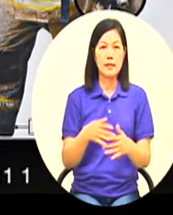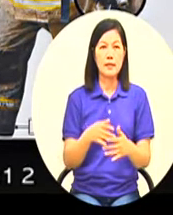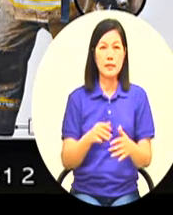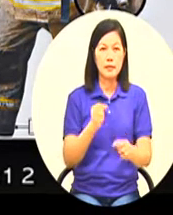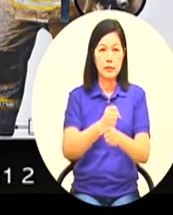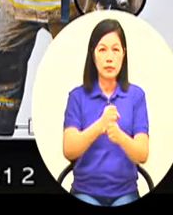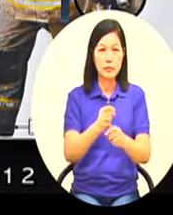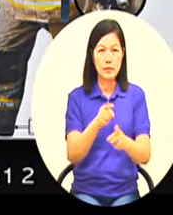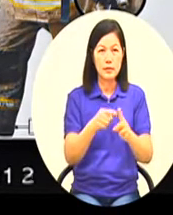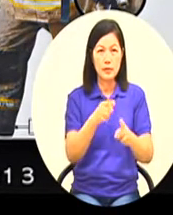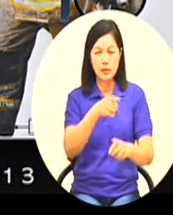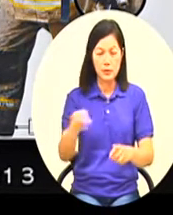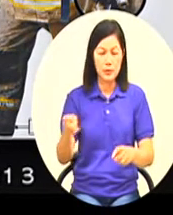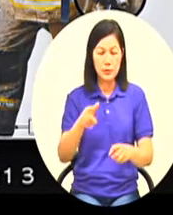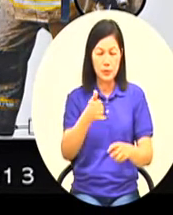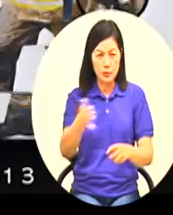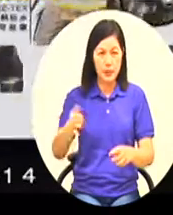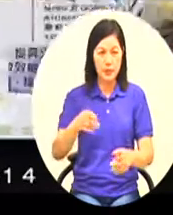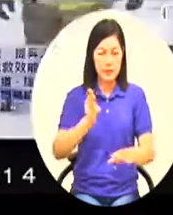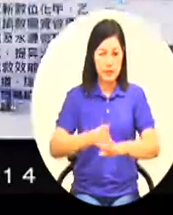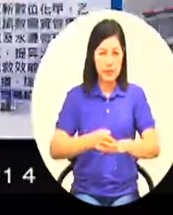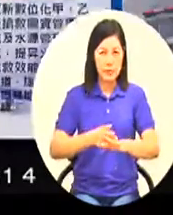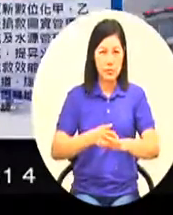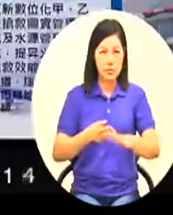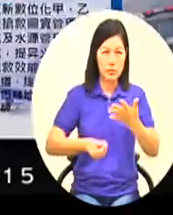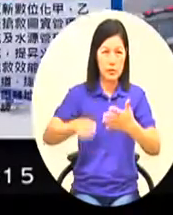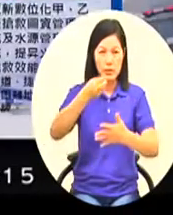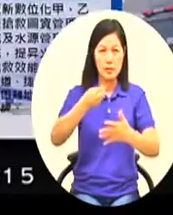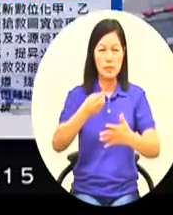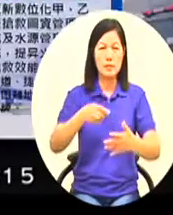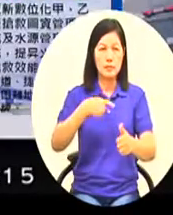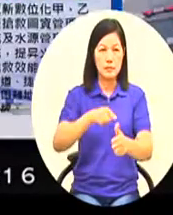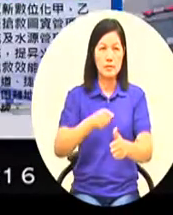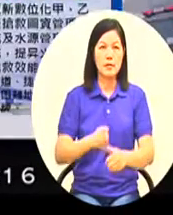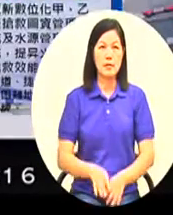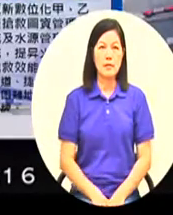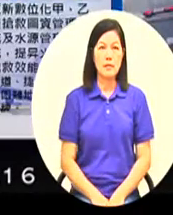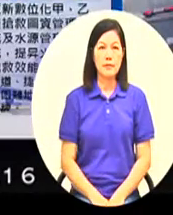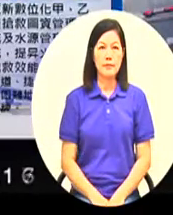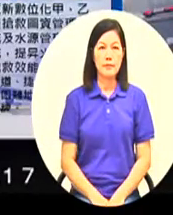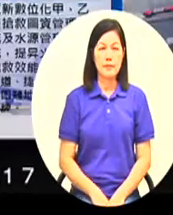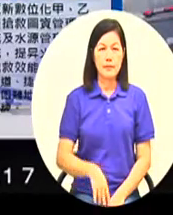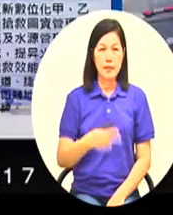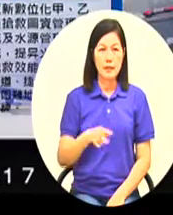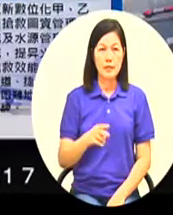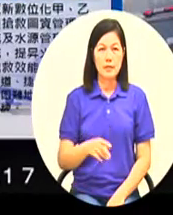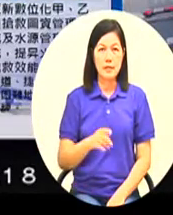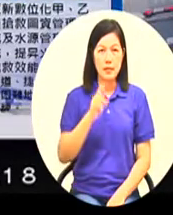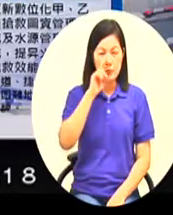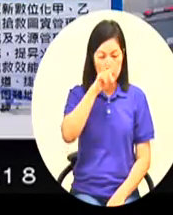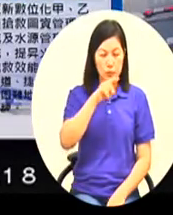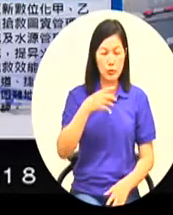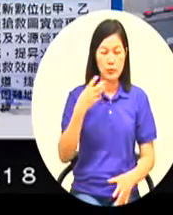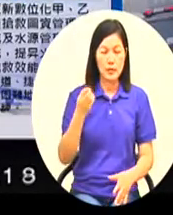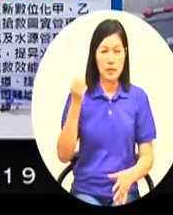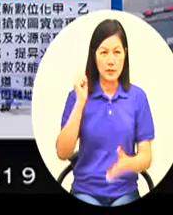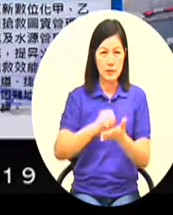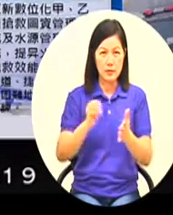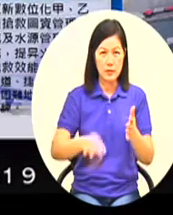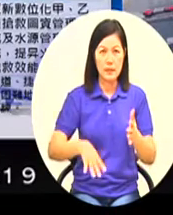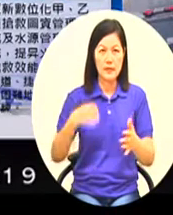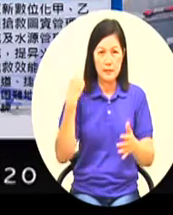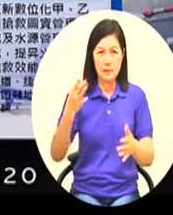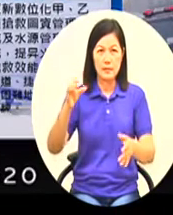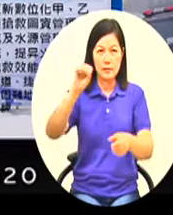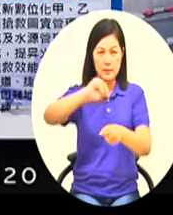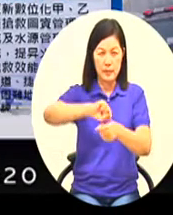及技能，提升消防救灾战绩方面，更系汰换临梯车，以强化立体救